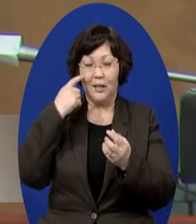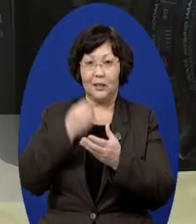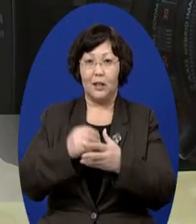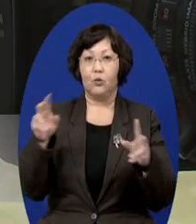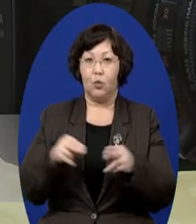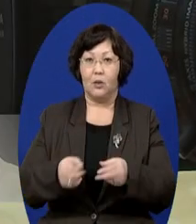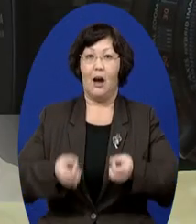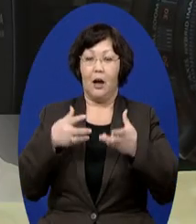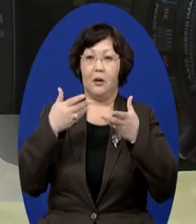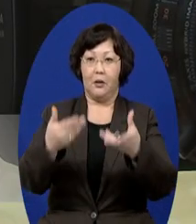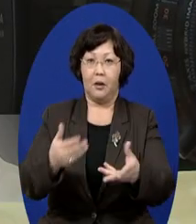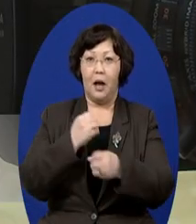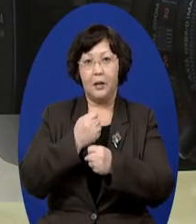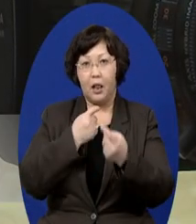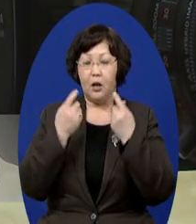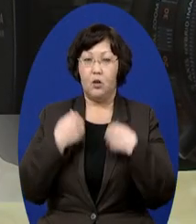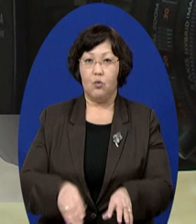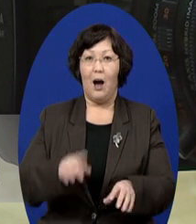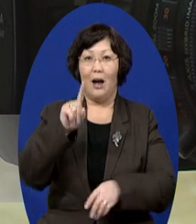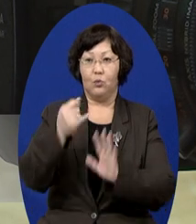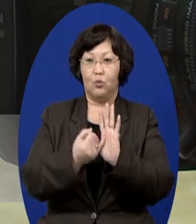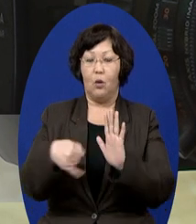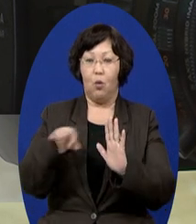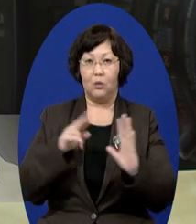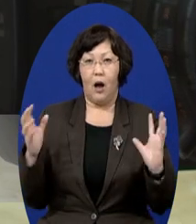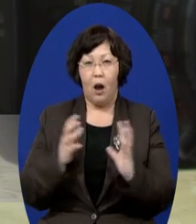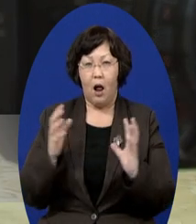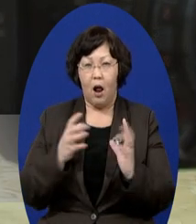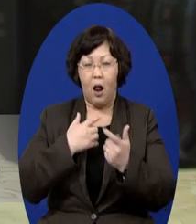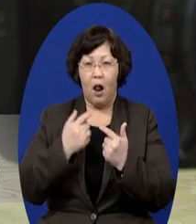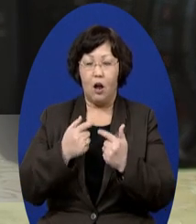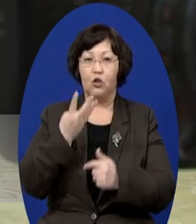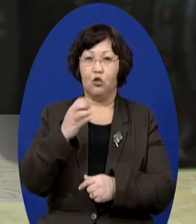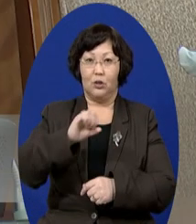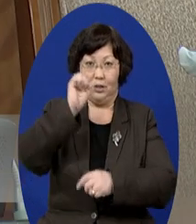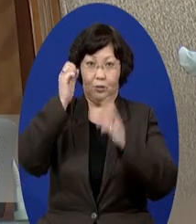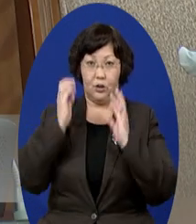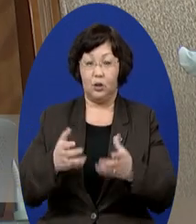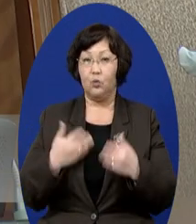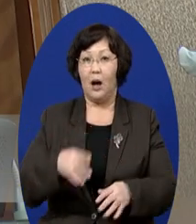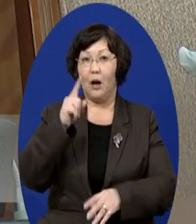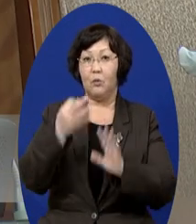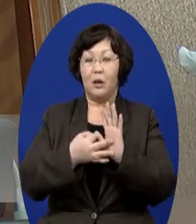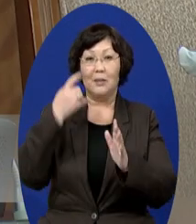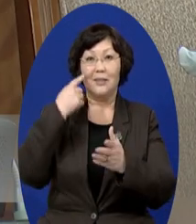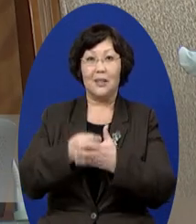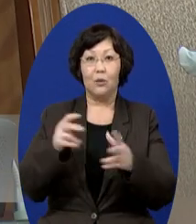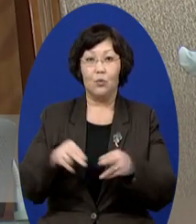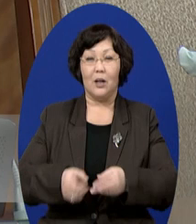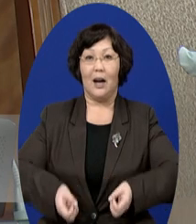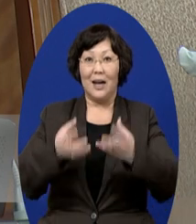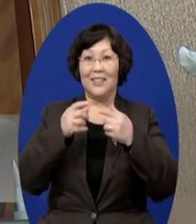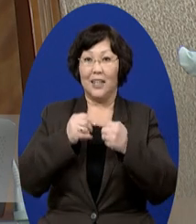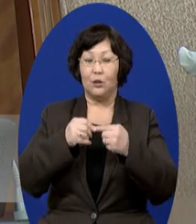ажилласан. Энэ хугацаанд хууль зүйн байнгын ороо 16 удаа хуралдаж 40 асуудлыг хэлэлцэж шийдсэн, мөн 18 санал дүгнэлт гаргаж